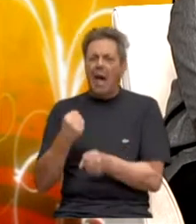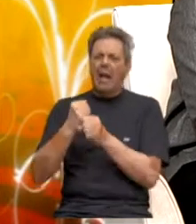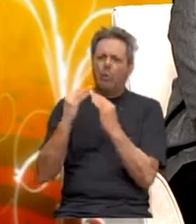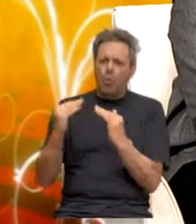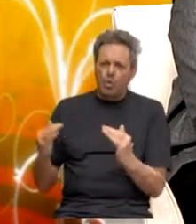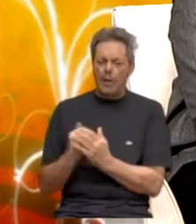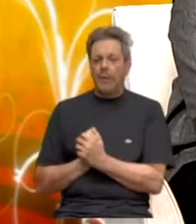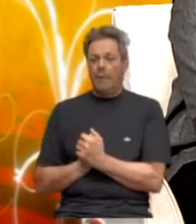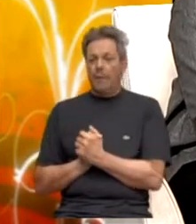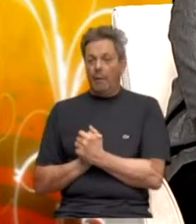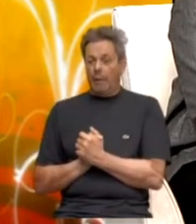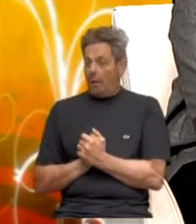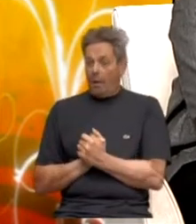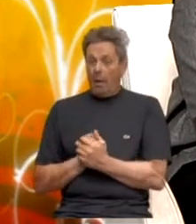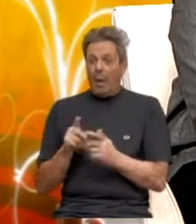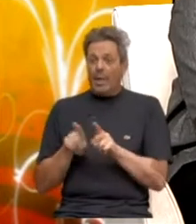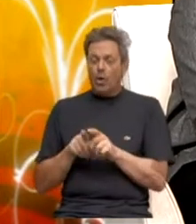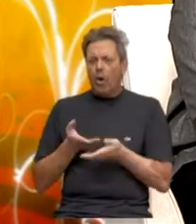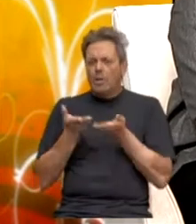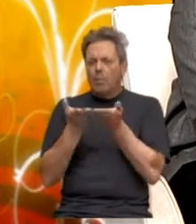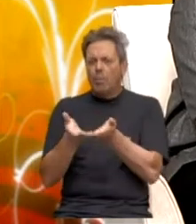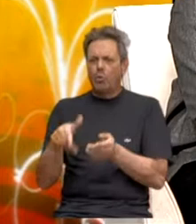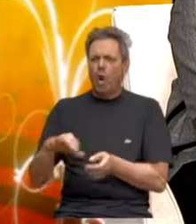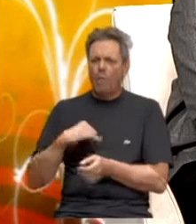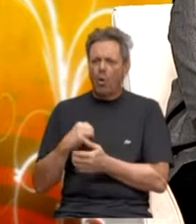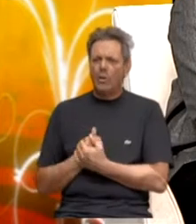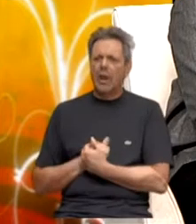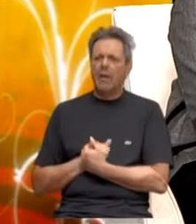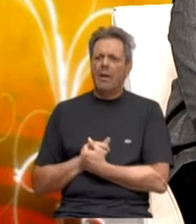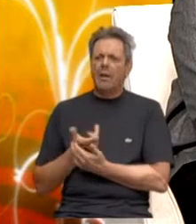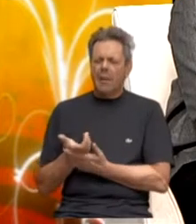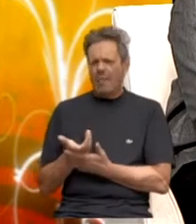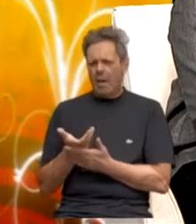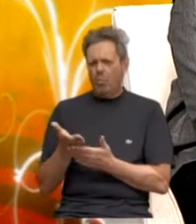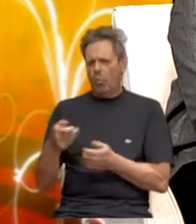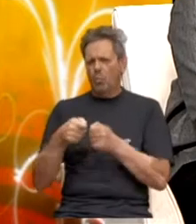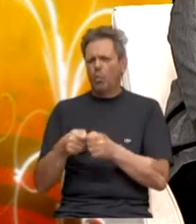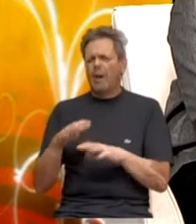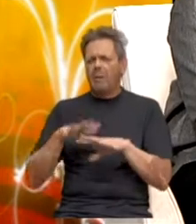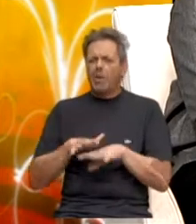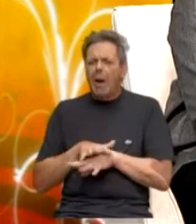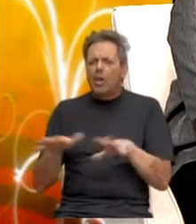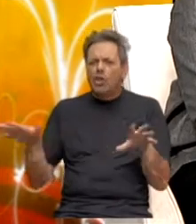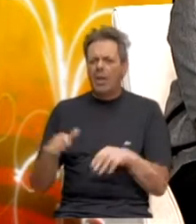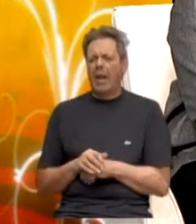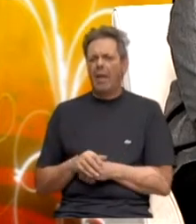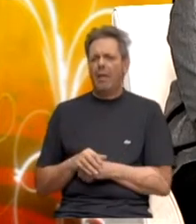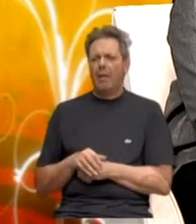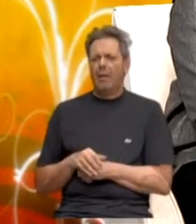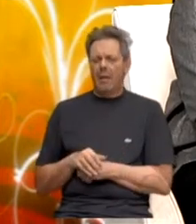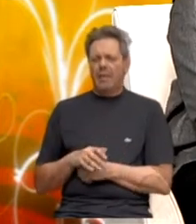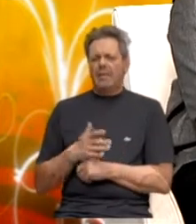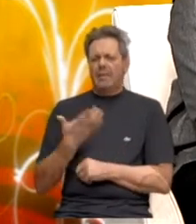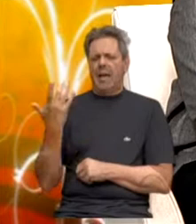kući. Također se preporuča ove godine da se putem društvenih mreža šire selfie za zdravo